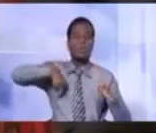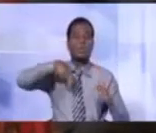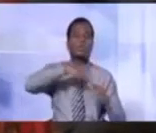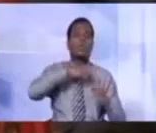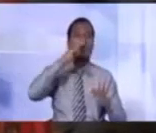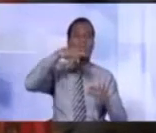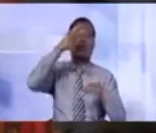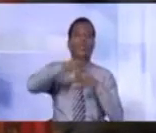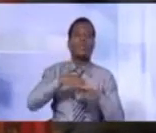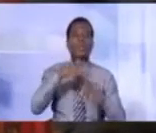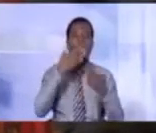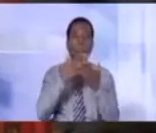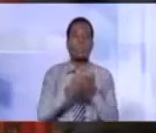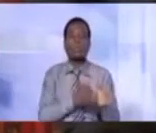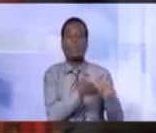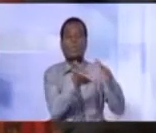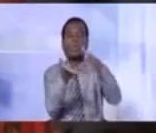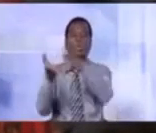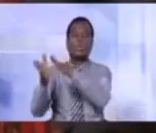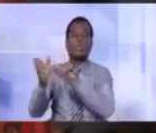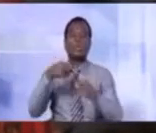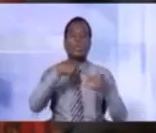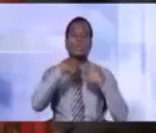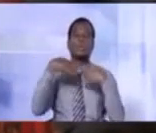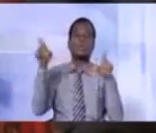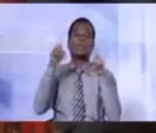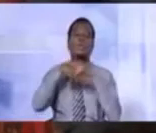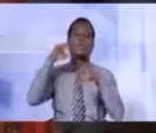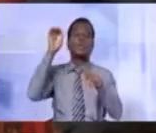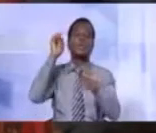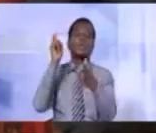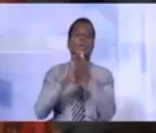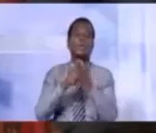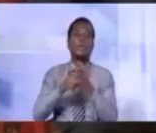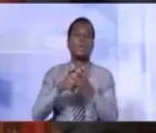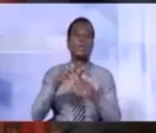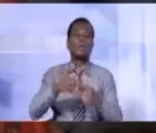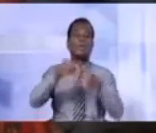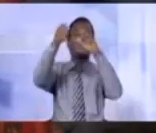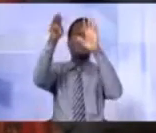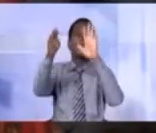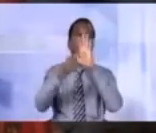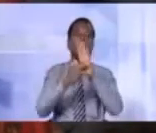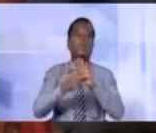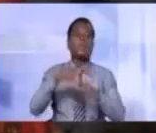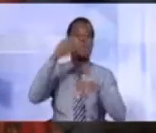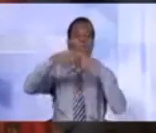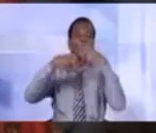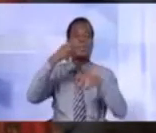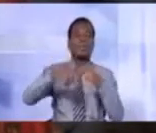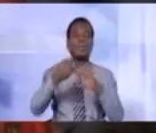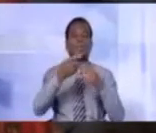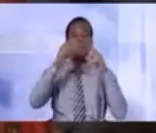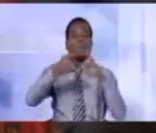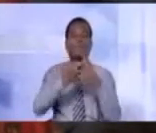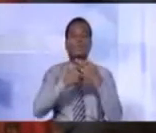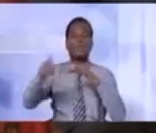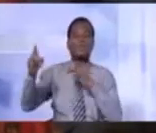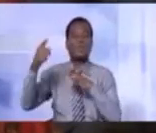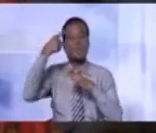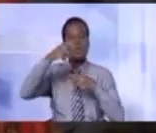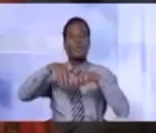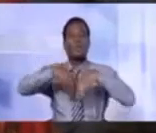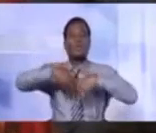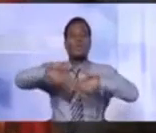le bon chemin j'ai également noter tout particulièrement la question des réfugiés est